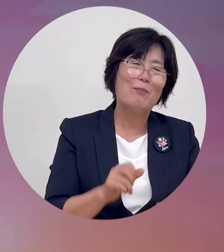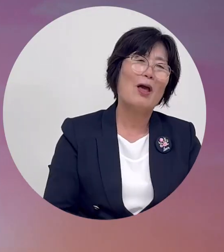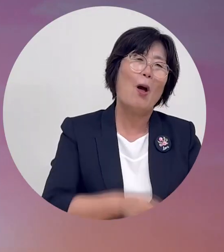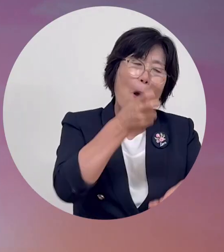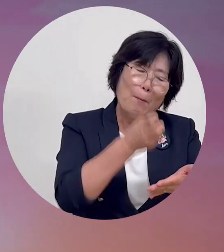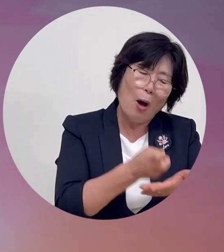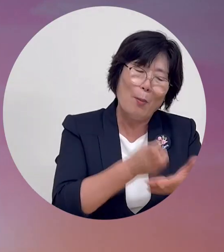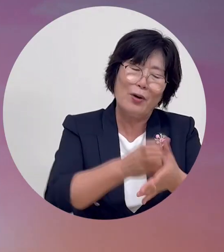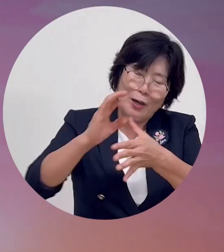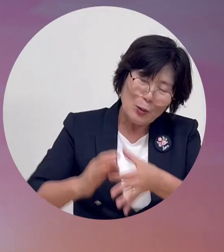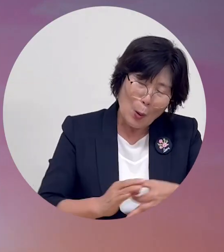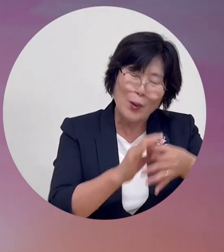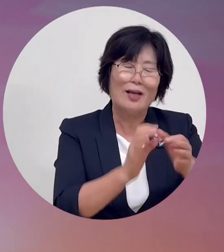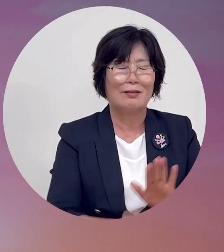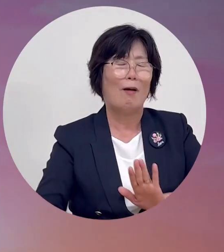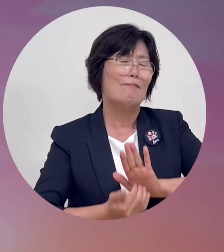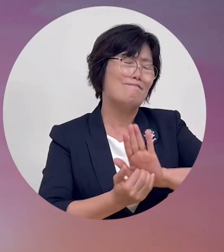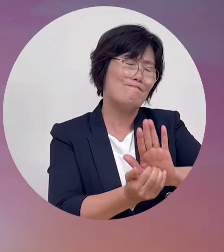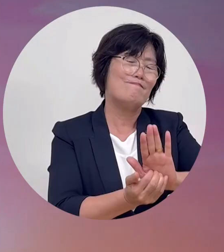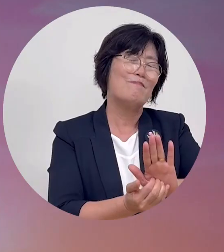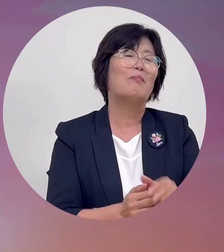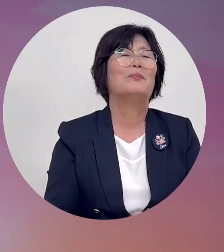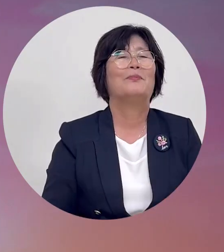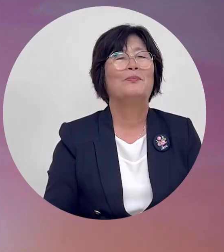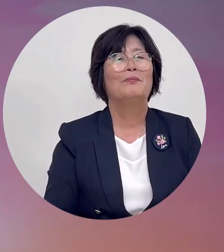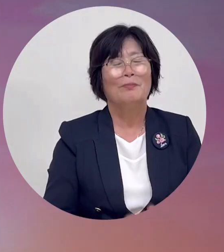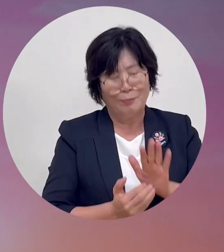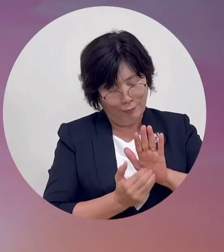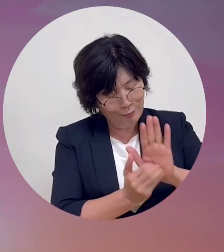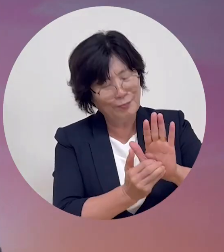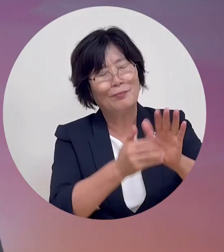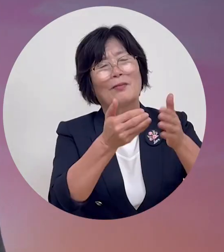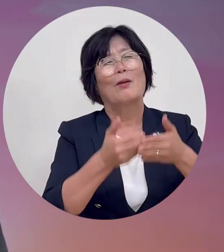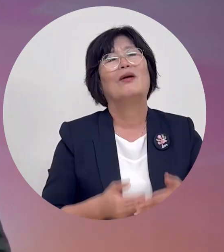법을 통해서 제재 받아요, 안 받아요? 받죠.